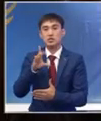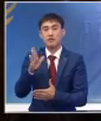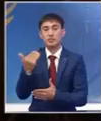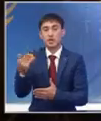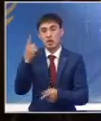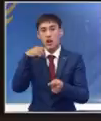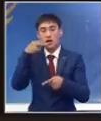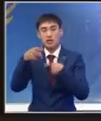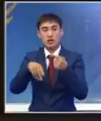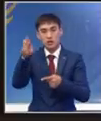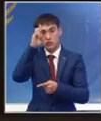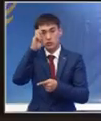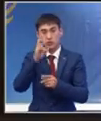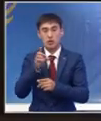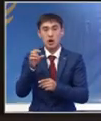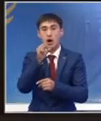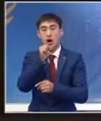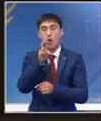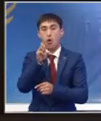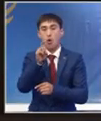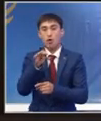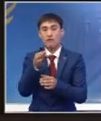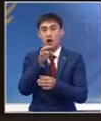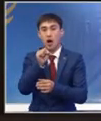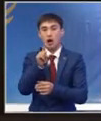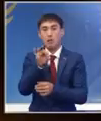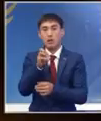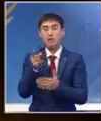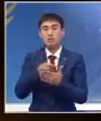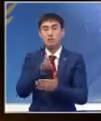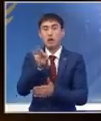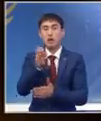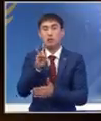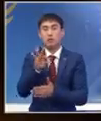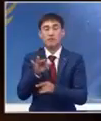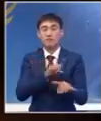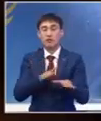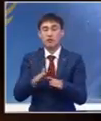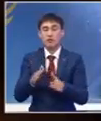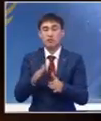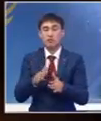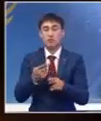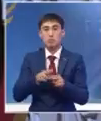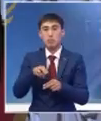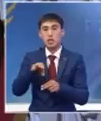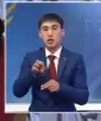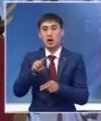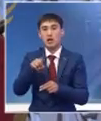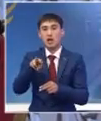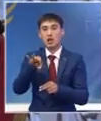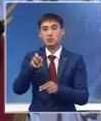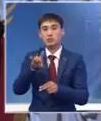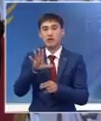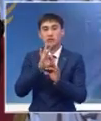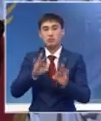и легендарная государственная хоровая капелла имени Бахаджана Байкадамова. В рамках вечера под дирижерством мэтра Али Алпысбаева